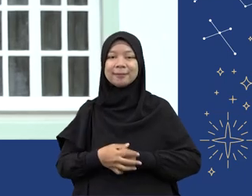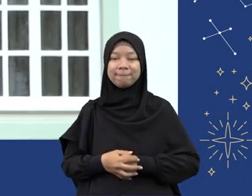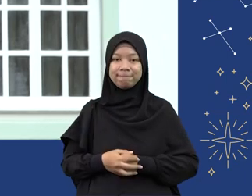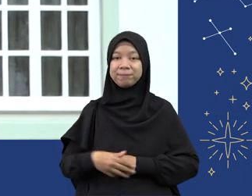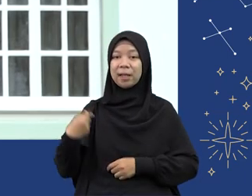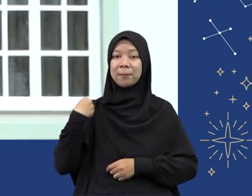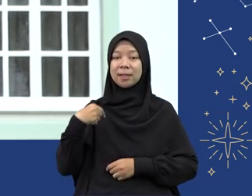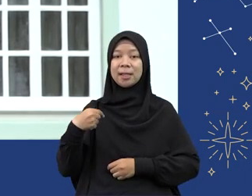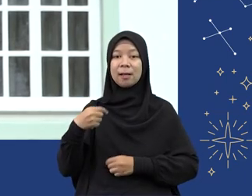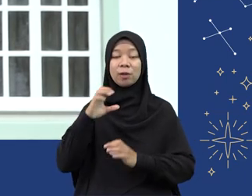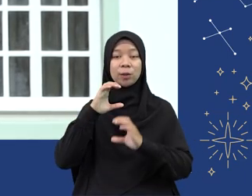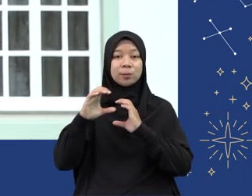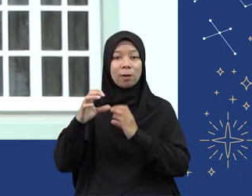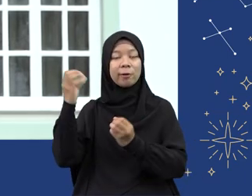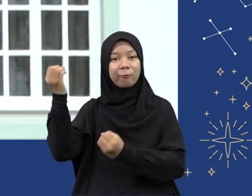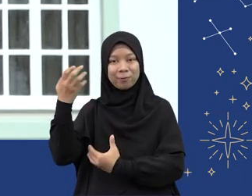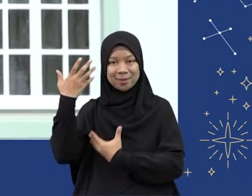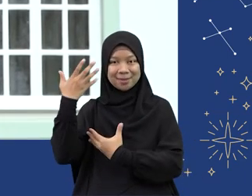Kementerian kominfo